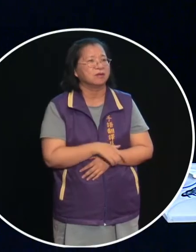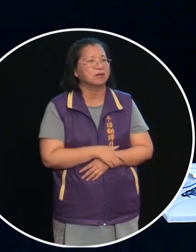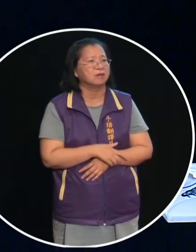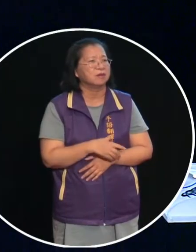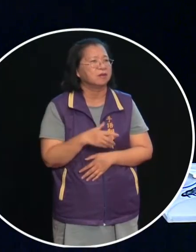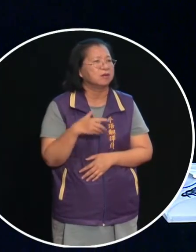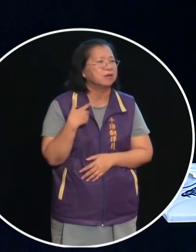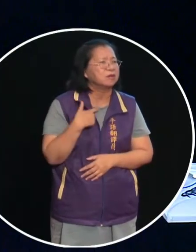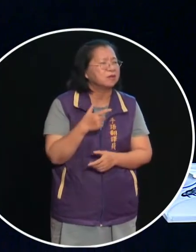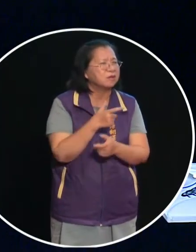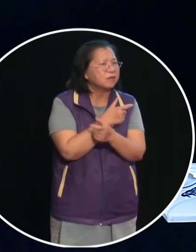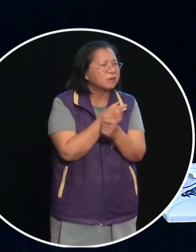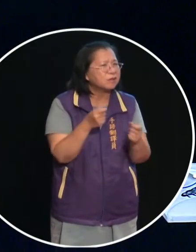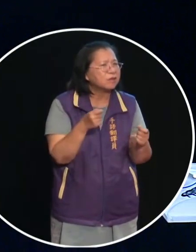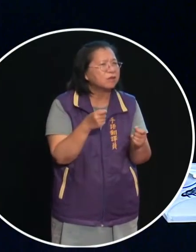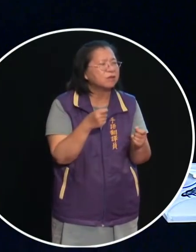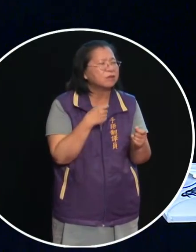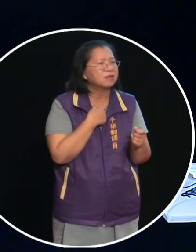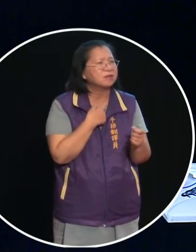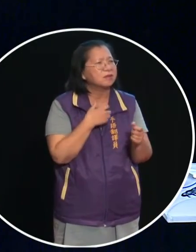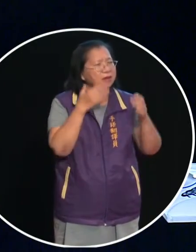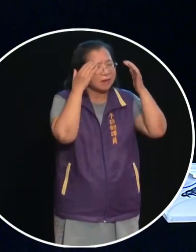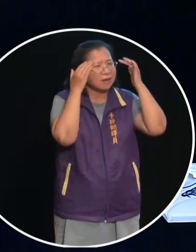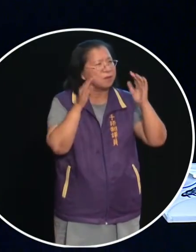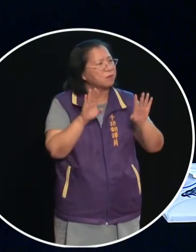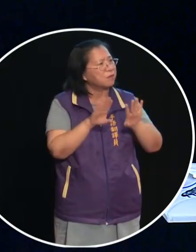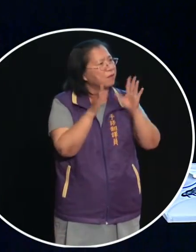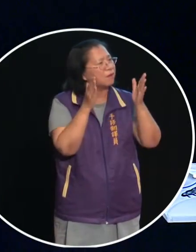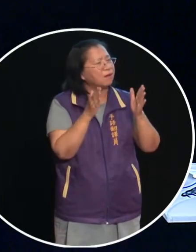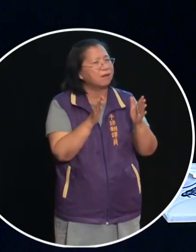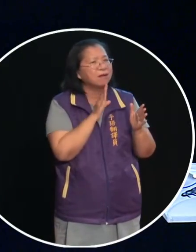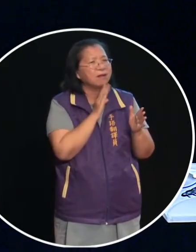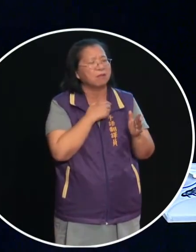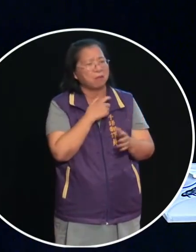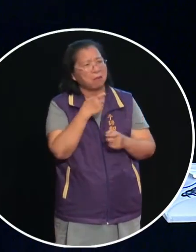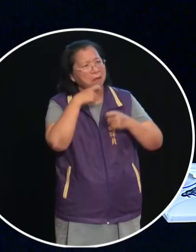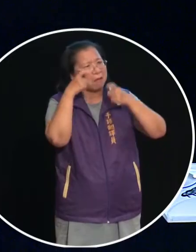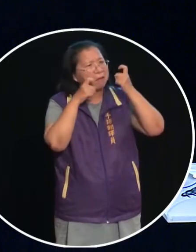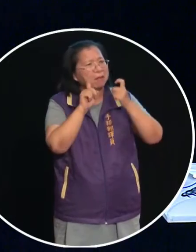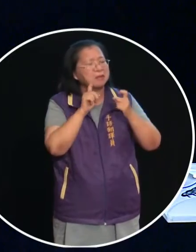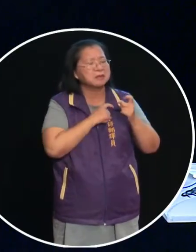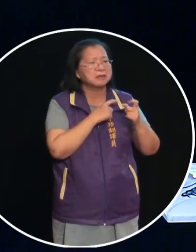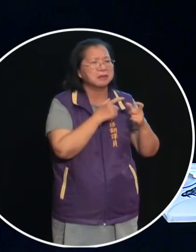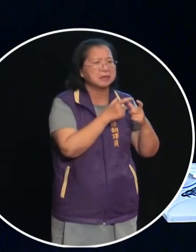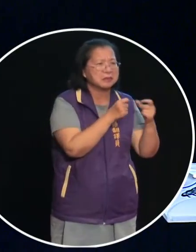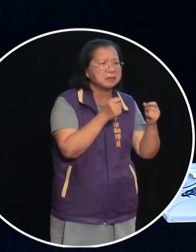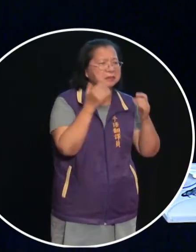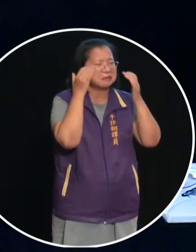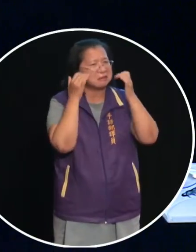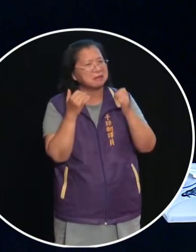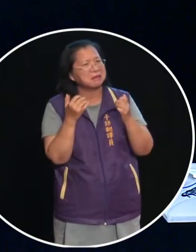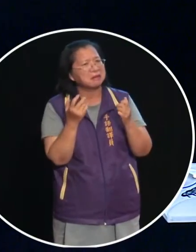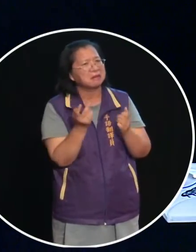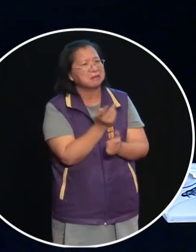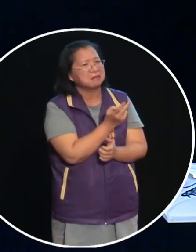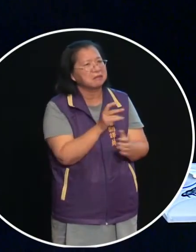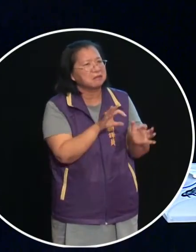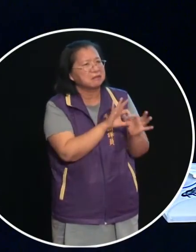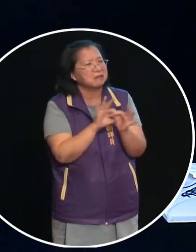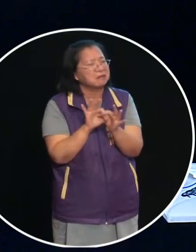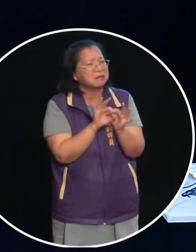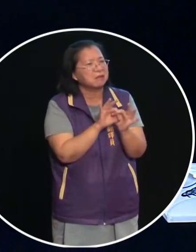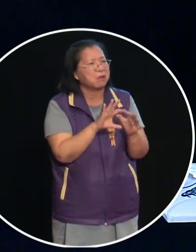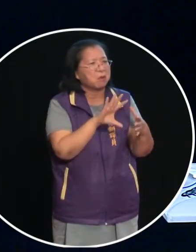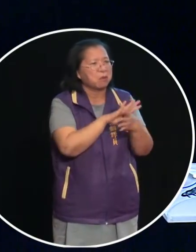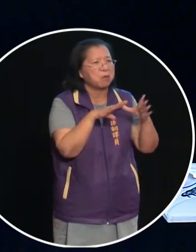们知道那个统一教是从韩国发起的嘛，那我好奇的是说，因为日韩之间也是有一些蛮特殊的一个文